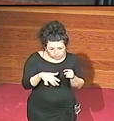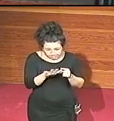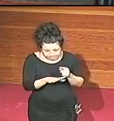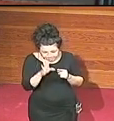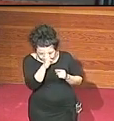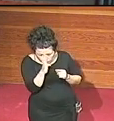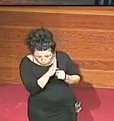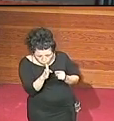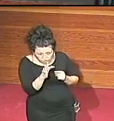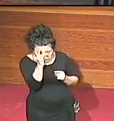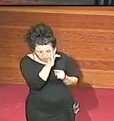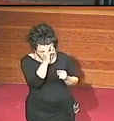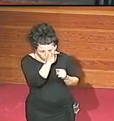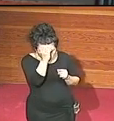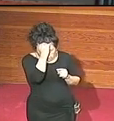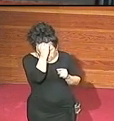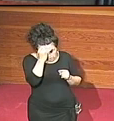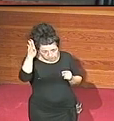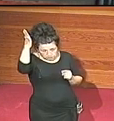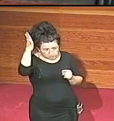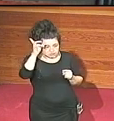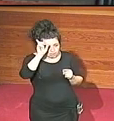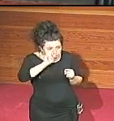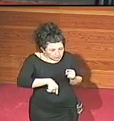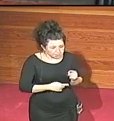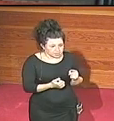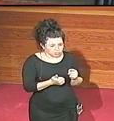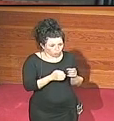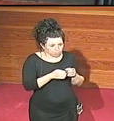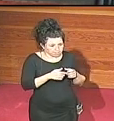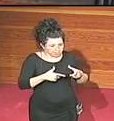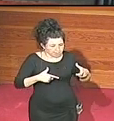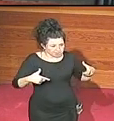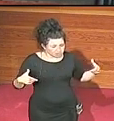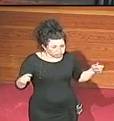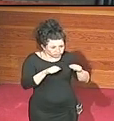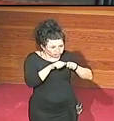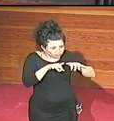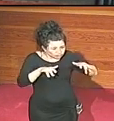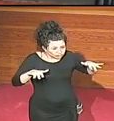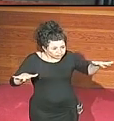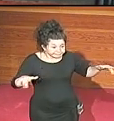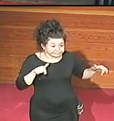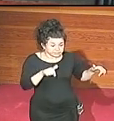konspirazio teoriak geroz eta gehiago eta zabaldu dira, ez? Eta horrek ezinbestean, ba,